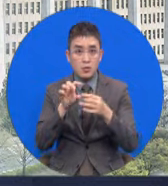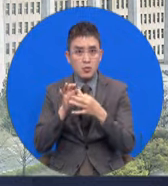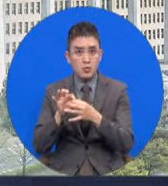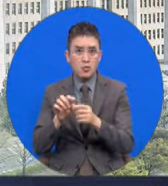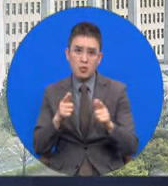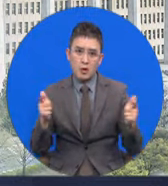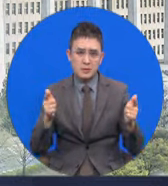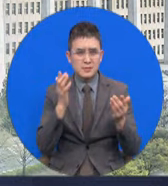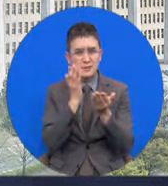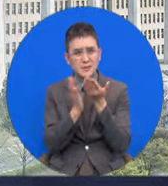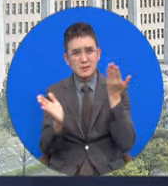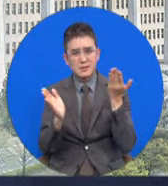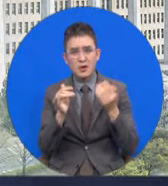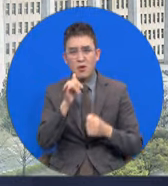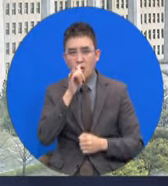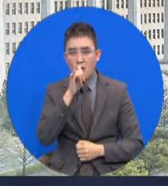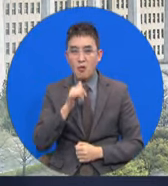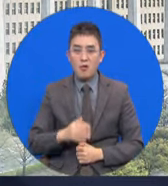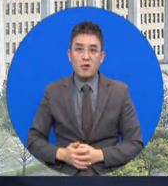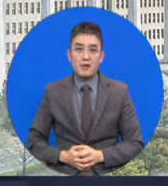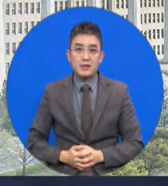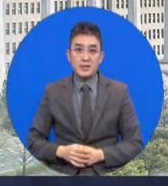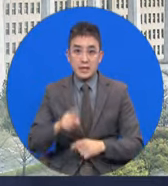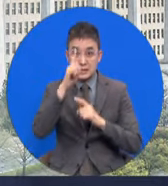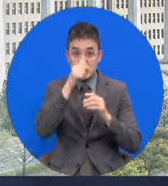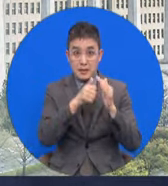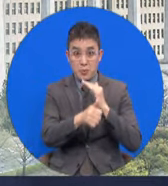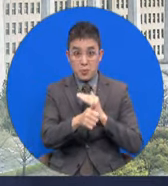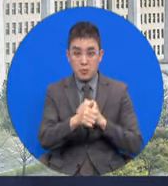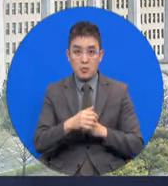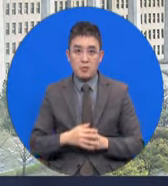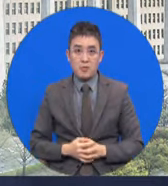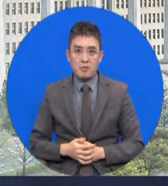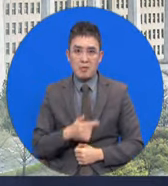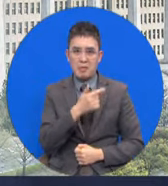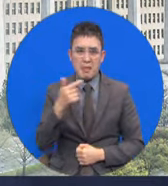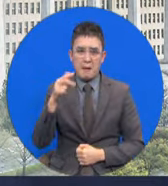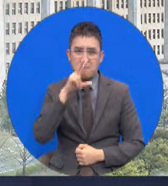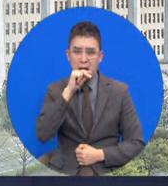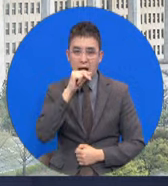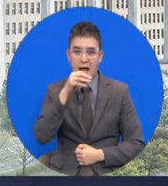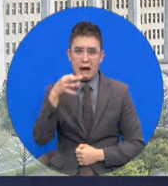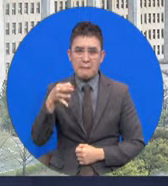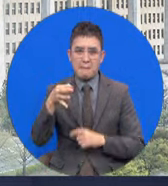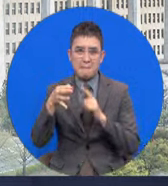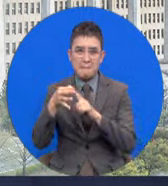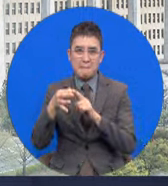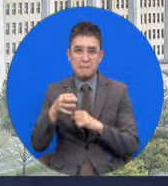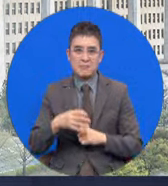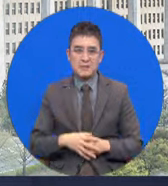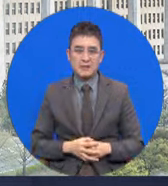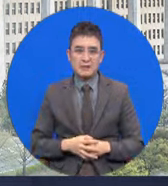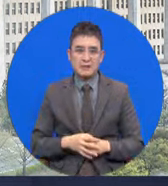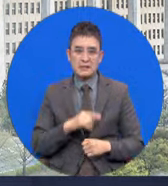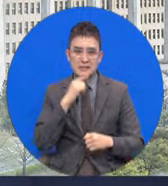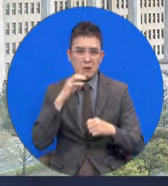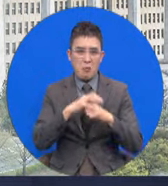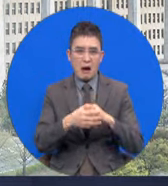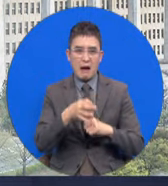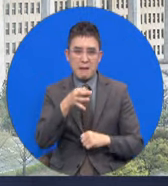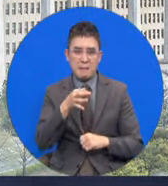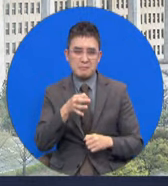그런 경우가 있는 것이 아닌가. 왜냐하면 이재명 대표가 대파값을 뭐 기본으로 해가지고 사과값까지